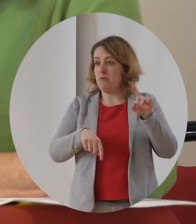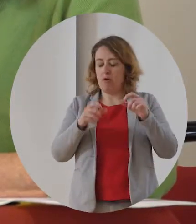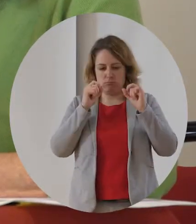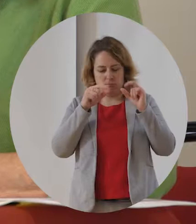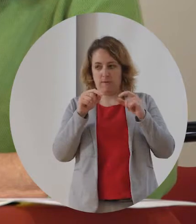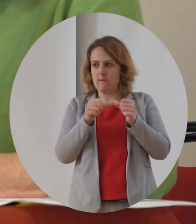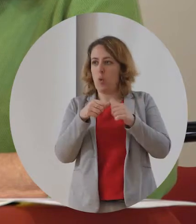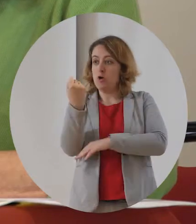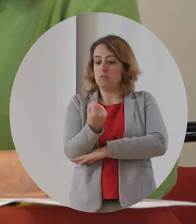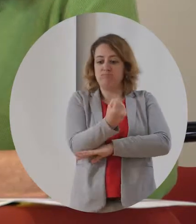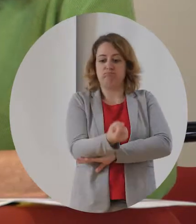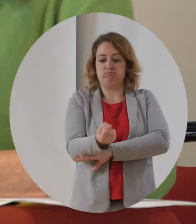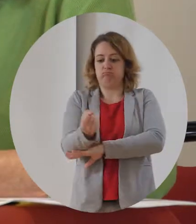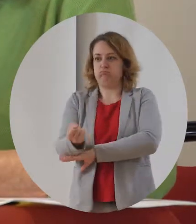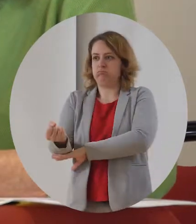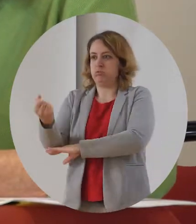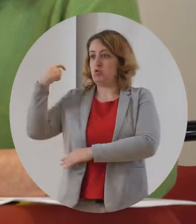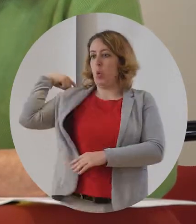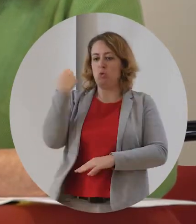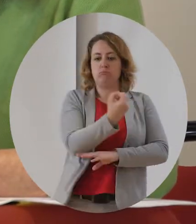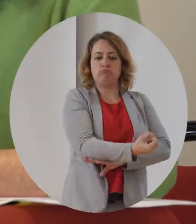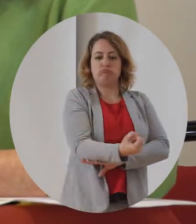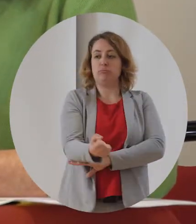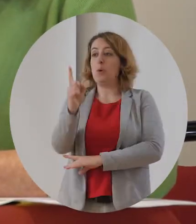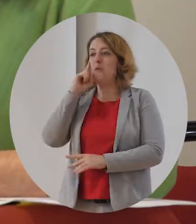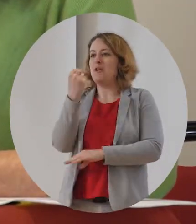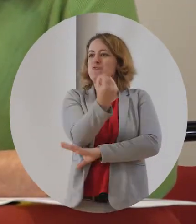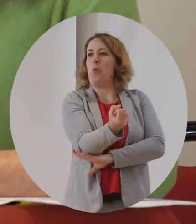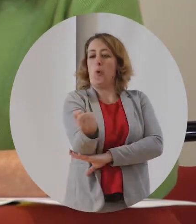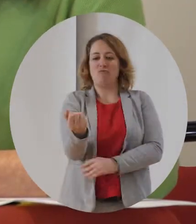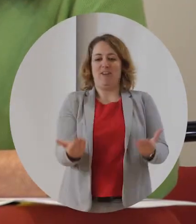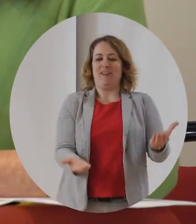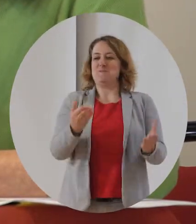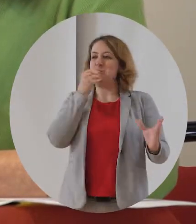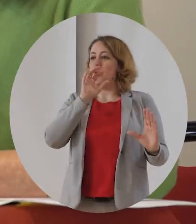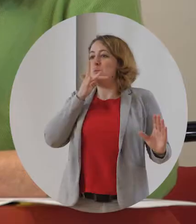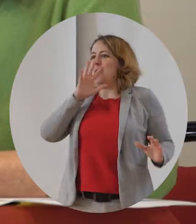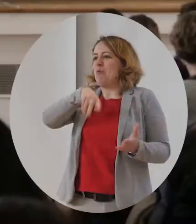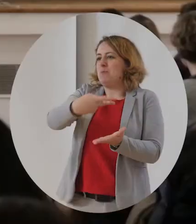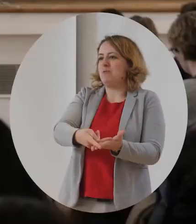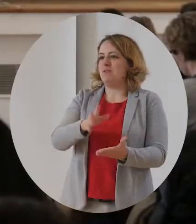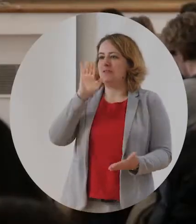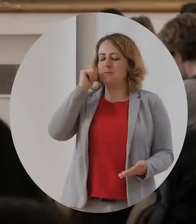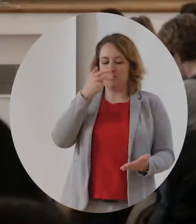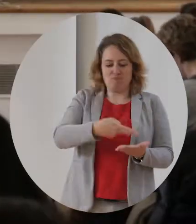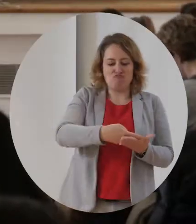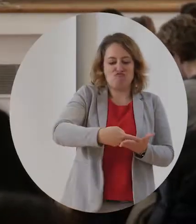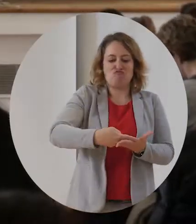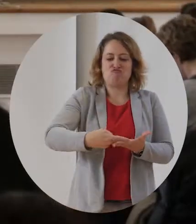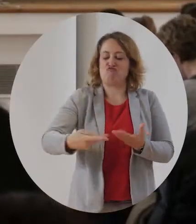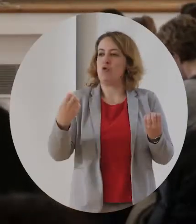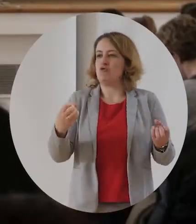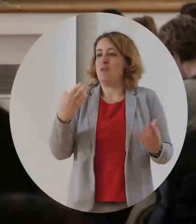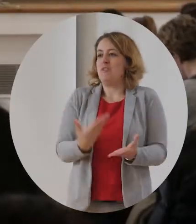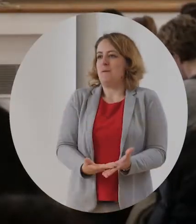dos. Pourquoi ? Parce qu'une fois qu'ils sont sur le dos, ils sont stables. Il n'y a plus de risque de chute puisque le dos touche le sol.